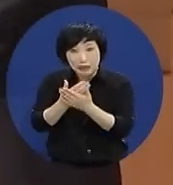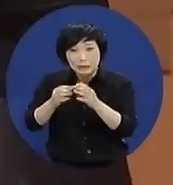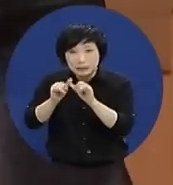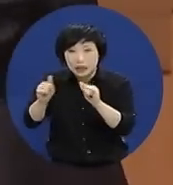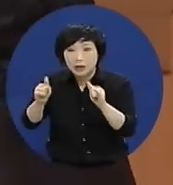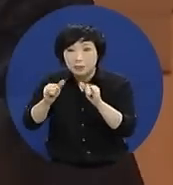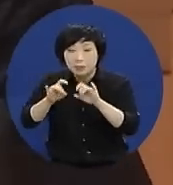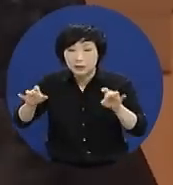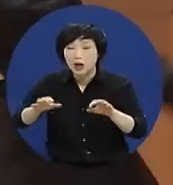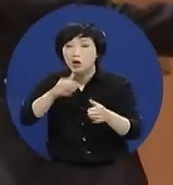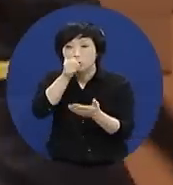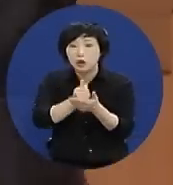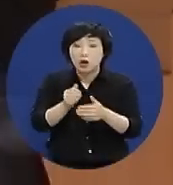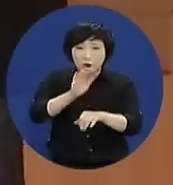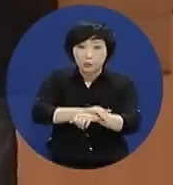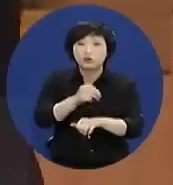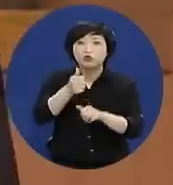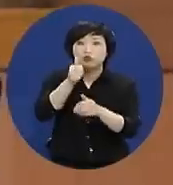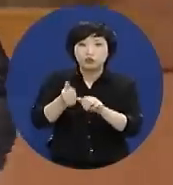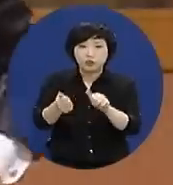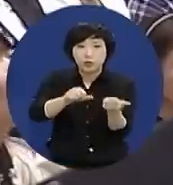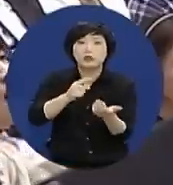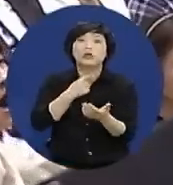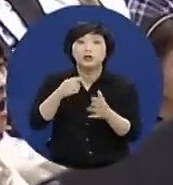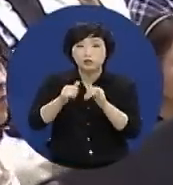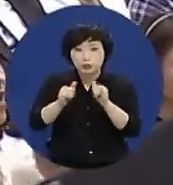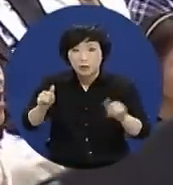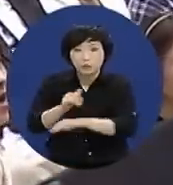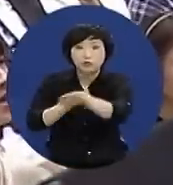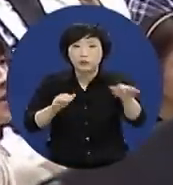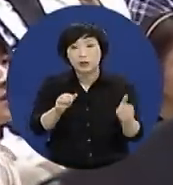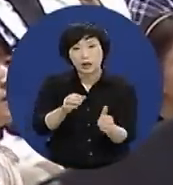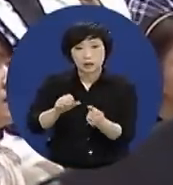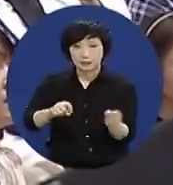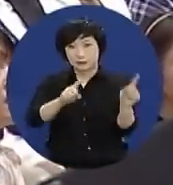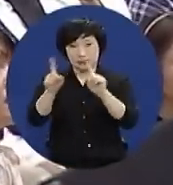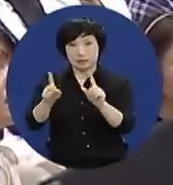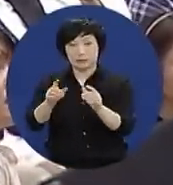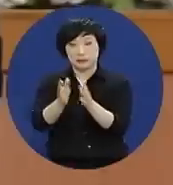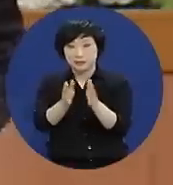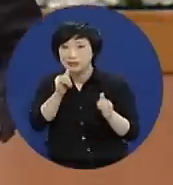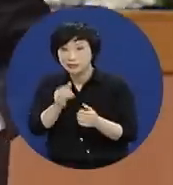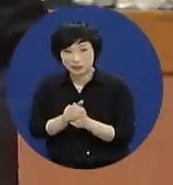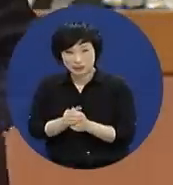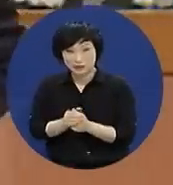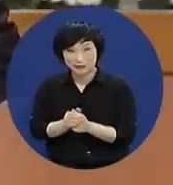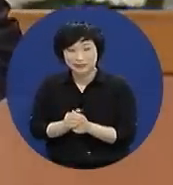私が生かされ始めるのです